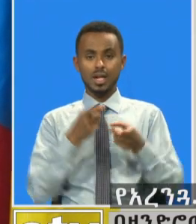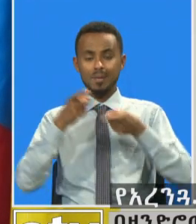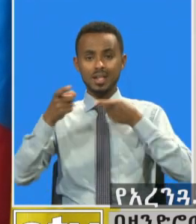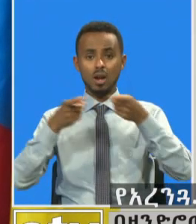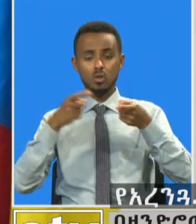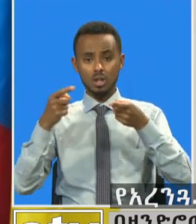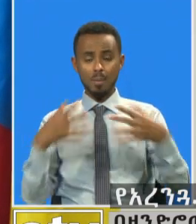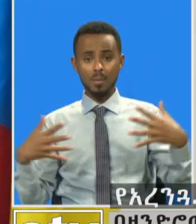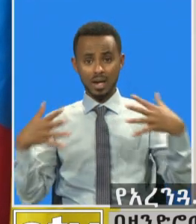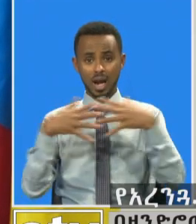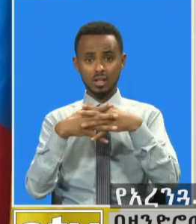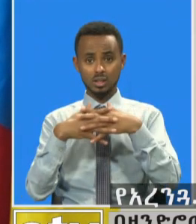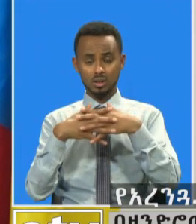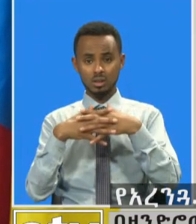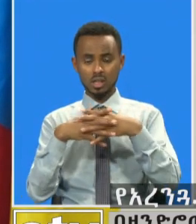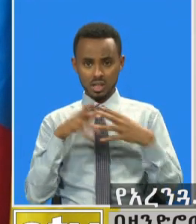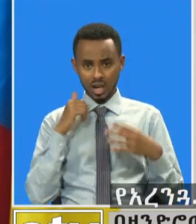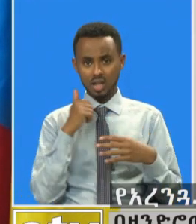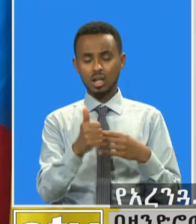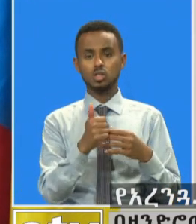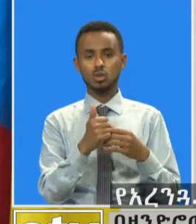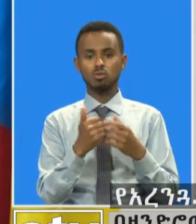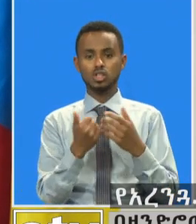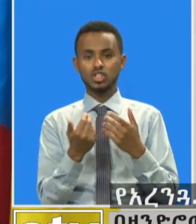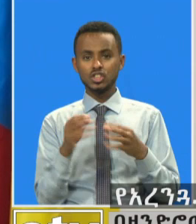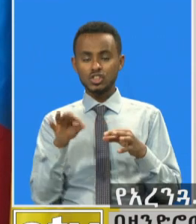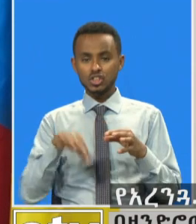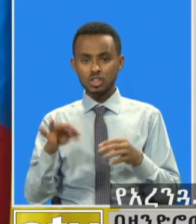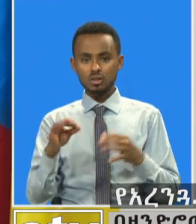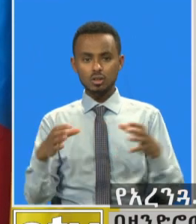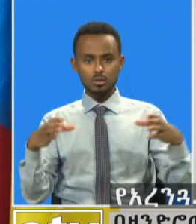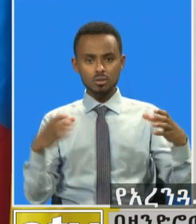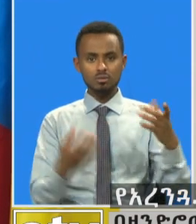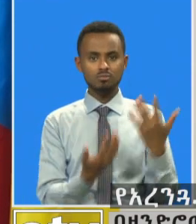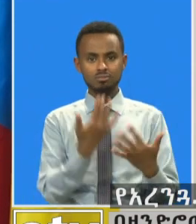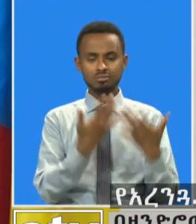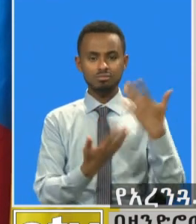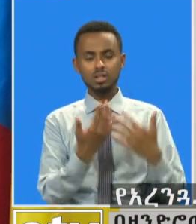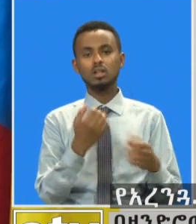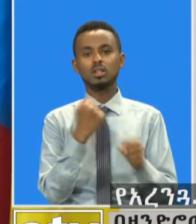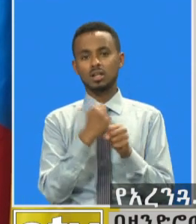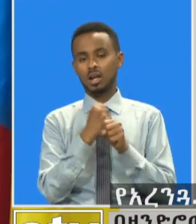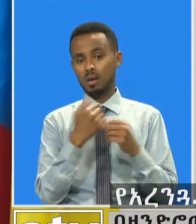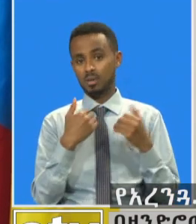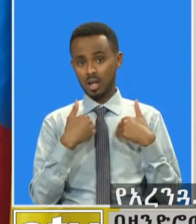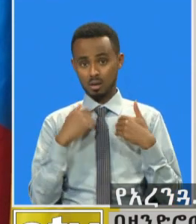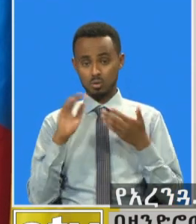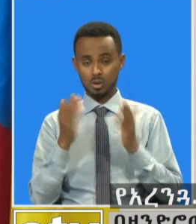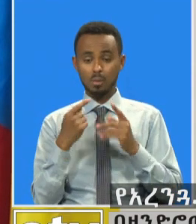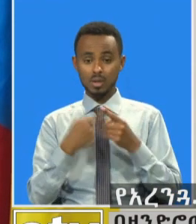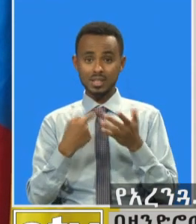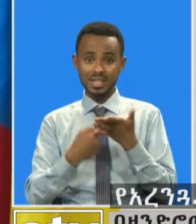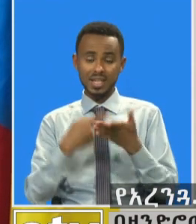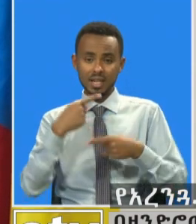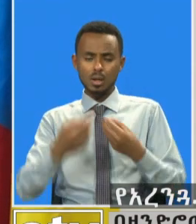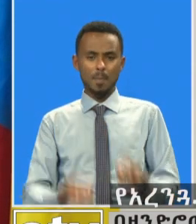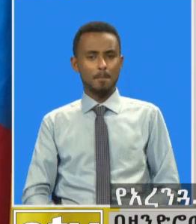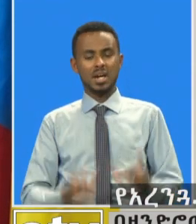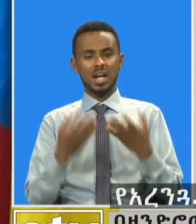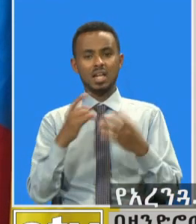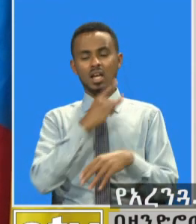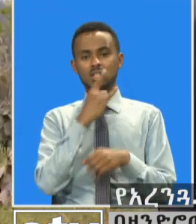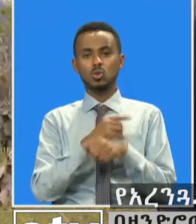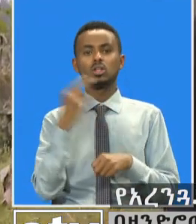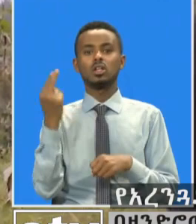ከመስተዳድሮች ጋር በመቀናጀት ራሳቸውም እያፈሉ ችግኝ የመሸጥ ስራዎች እየተሰሩ ነበሩና በዛ ሂደት ላይ በርካታ